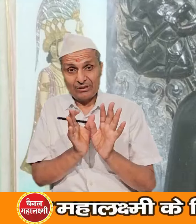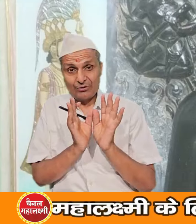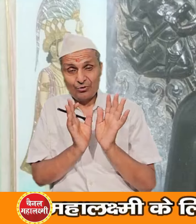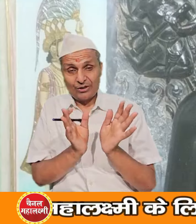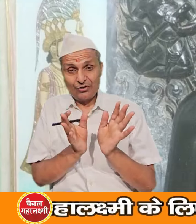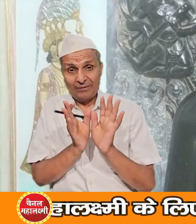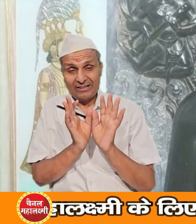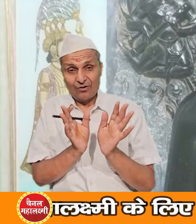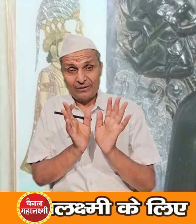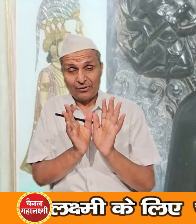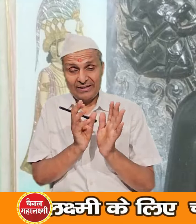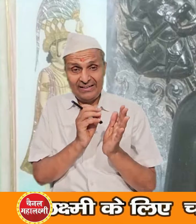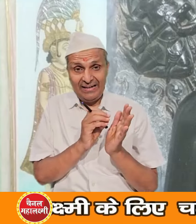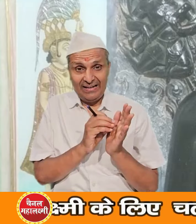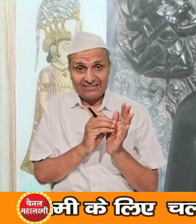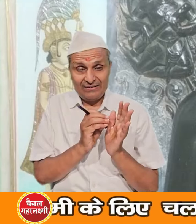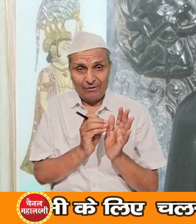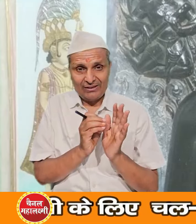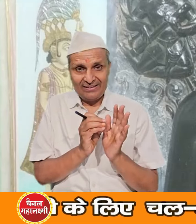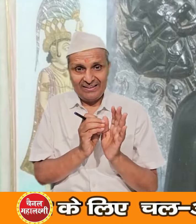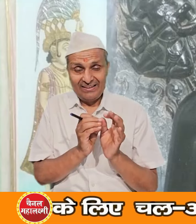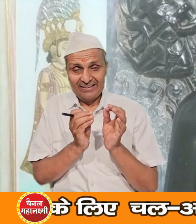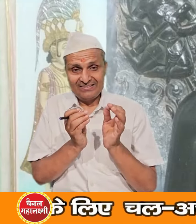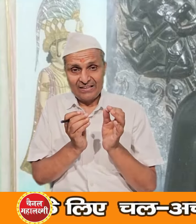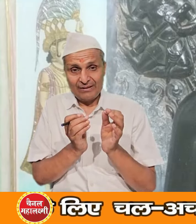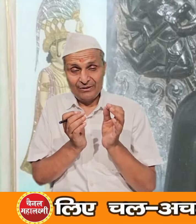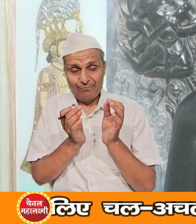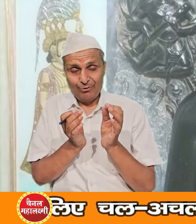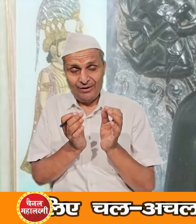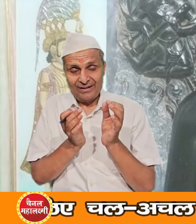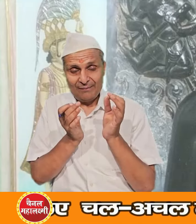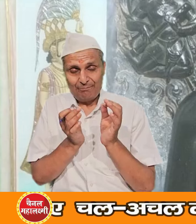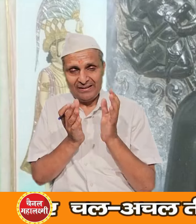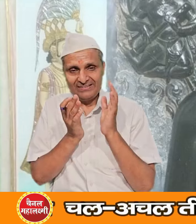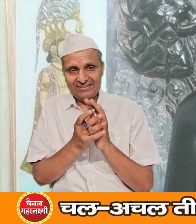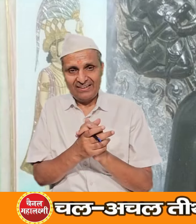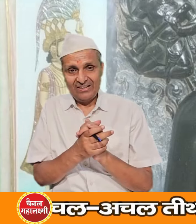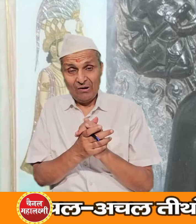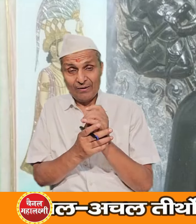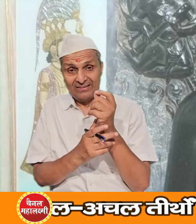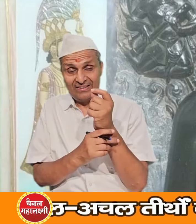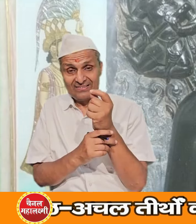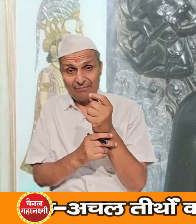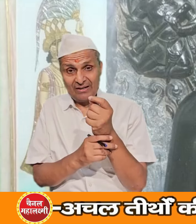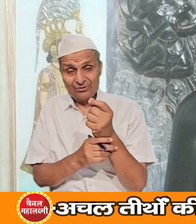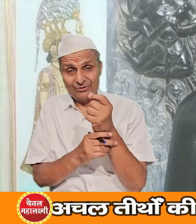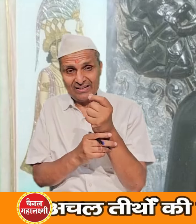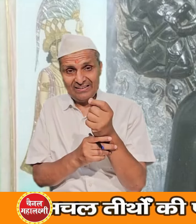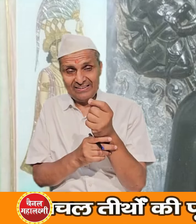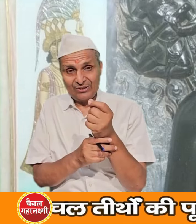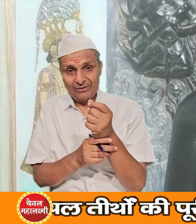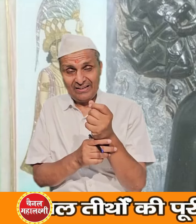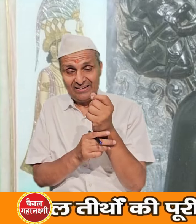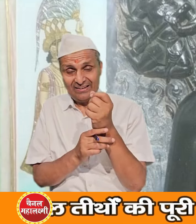मत बताओ क्यों करते हो मत कराओ मत करो लेकिन एक सीमा हो जाती है कि जिसके बाद बोलना पड़ ही जाता है और आज समाज को